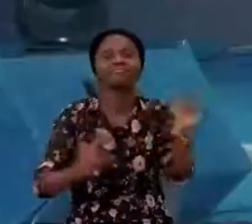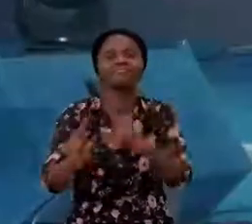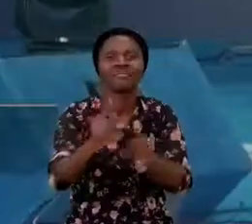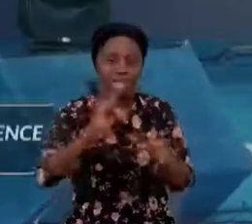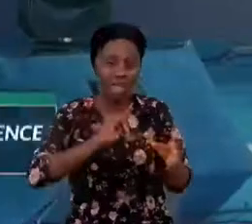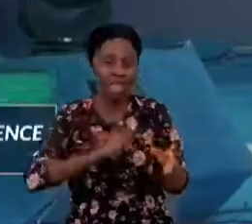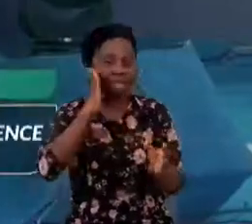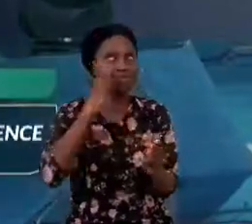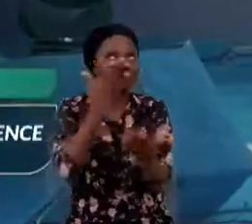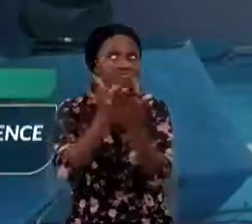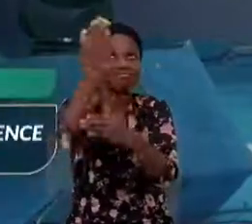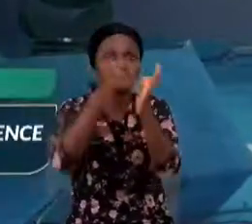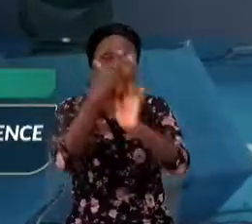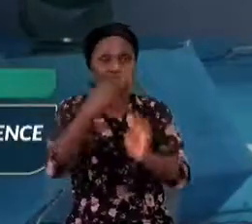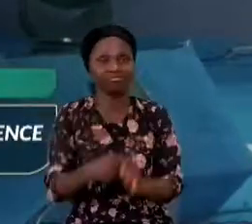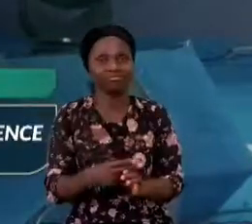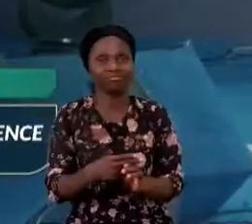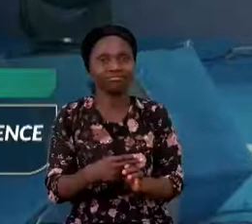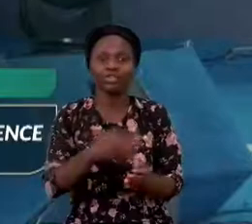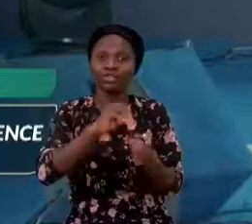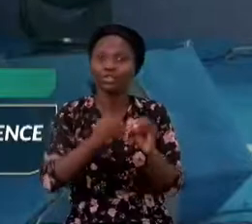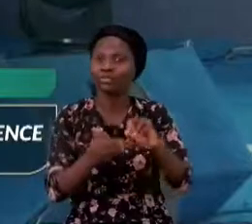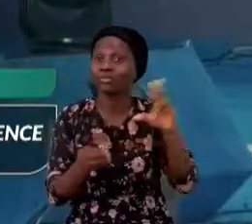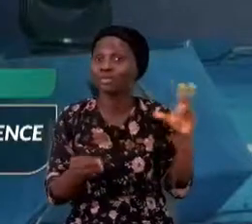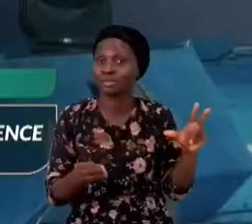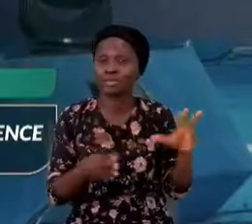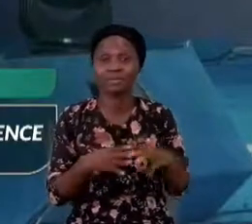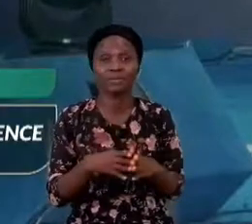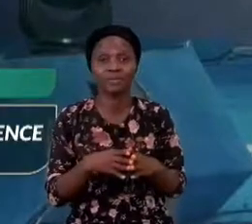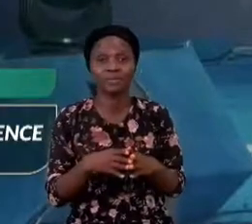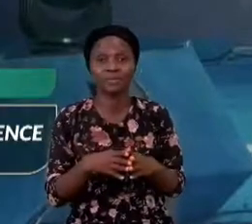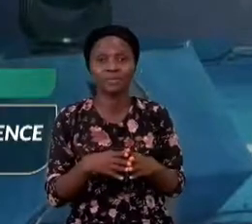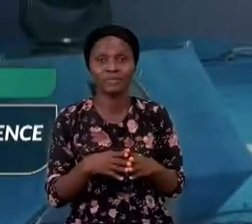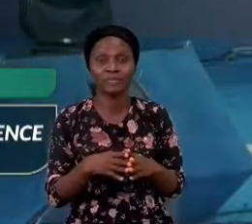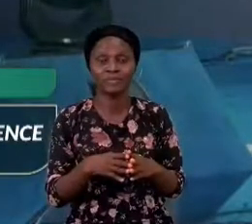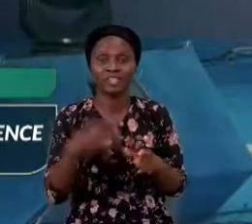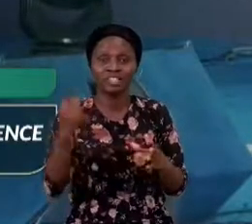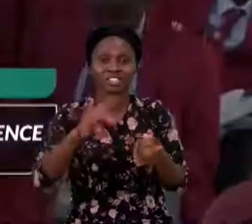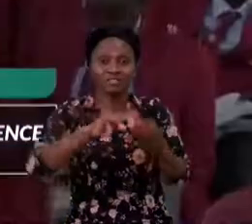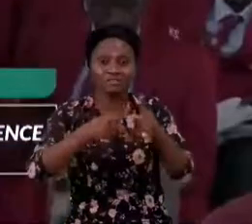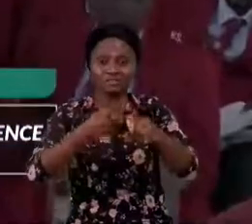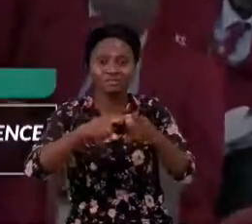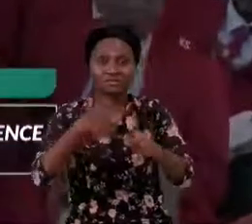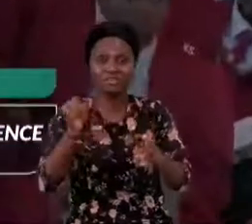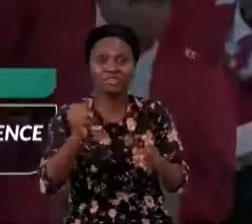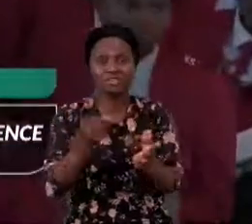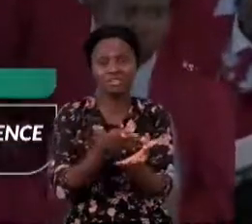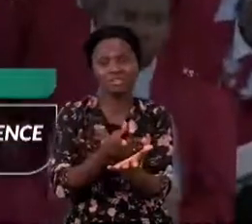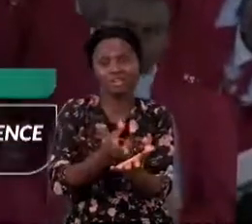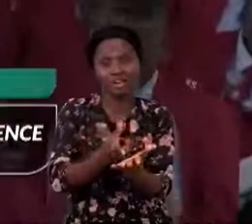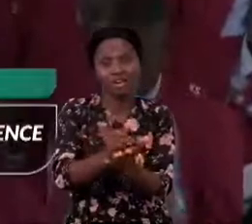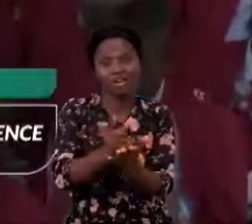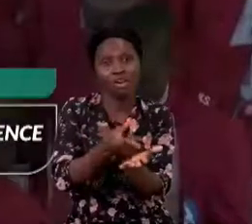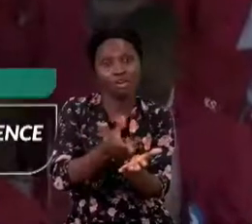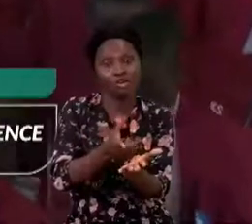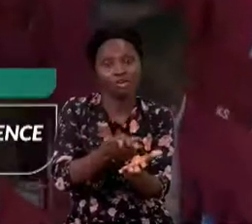des amis sur l'échelle menant à l'excellence. La